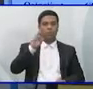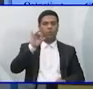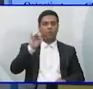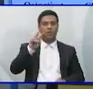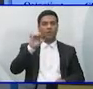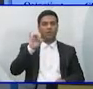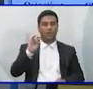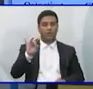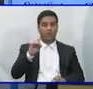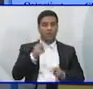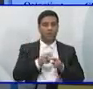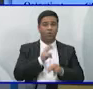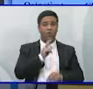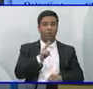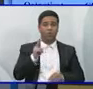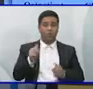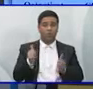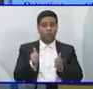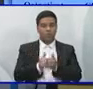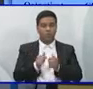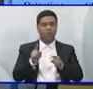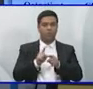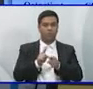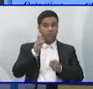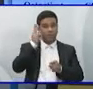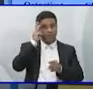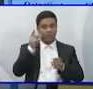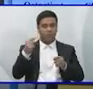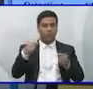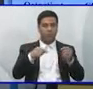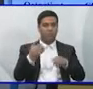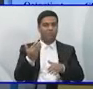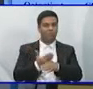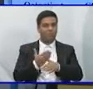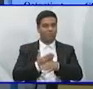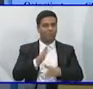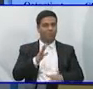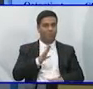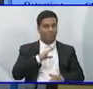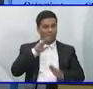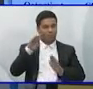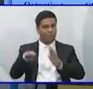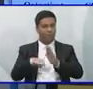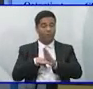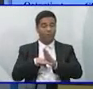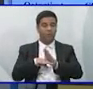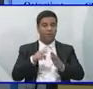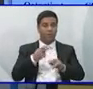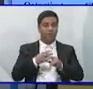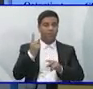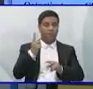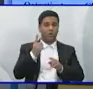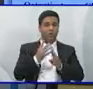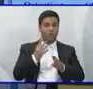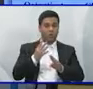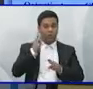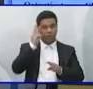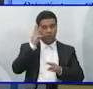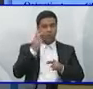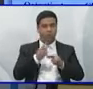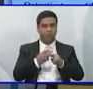va Qoraqalpoqlarning qo'shini ham bevosita Xiva xonligiga bo'ysundirilgan edi. Bundan tashqari aholi